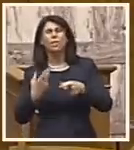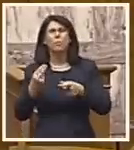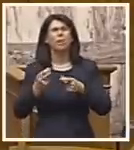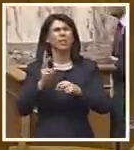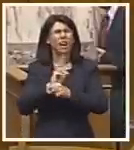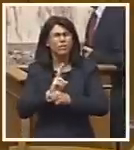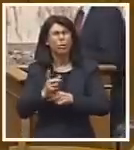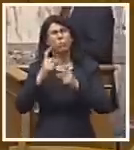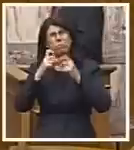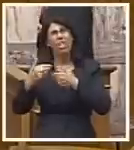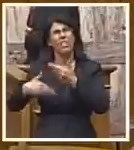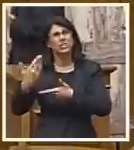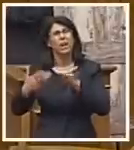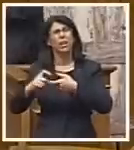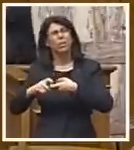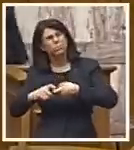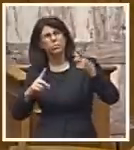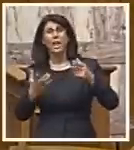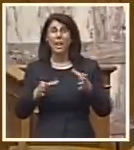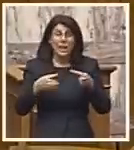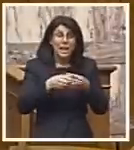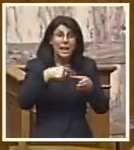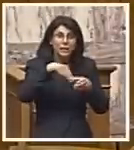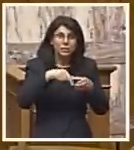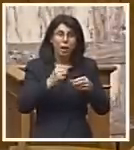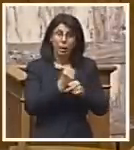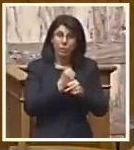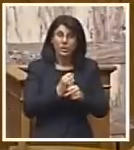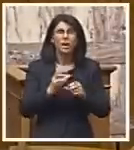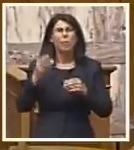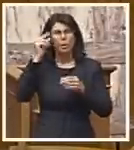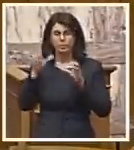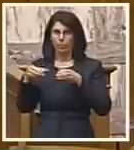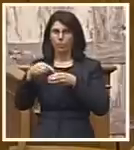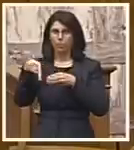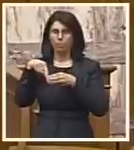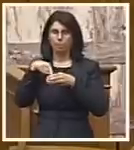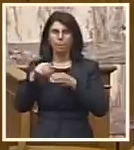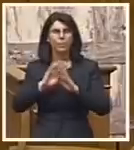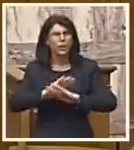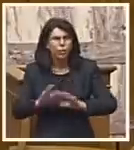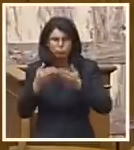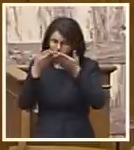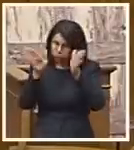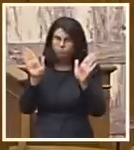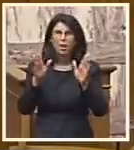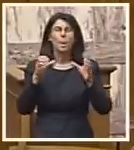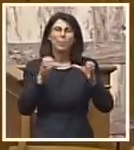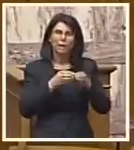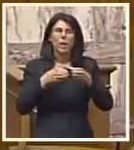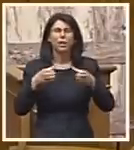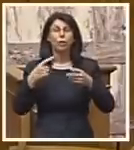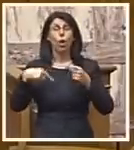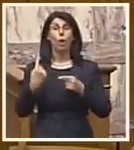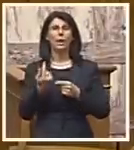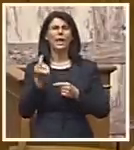τα κλειστά επαγγέλματα, τα εσωστρεφή πανεπιστήμια, τις μικρές και μεγάλες ολιγαρχίες και φέουδα